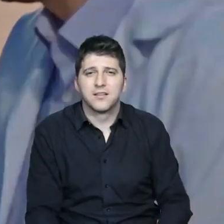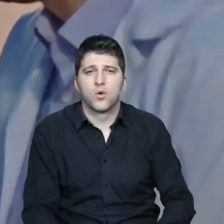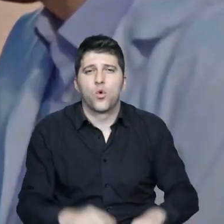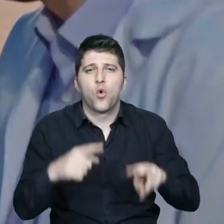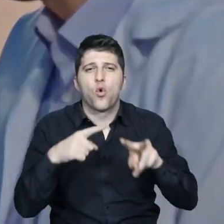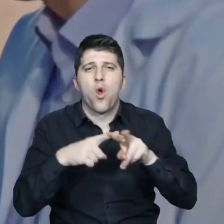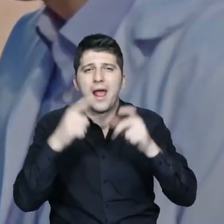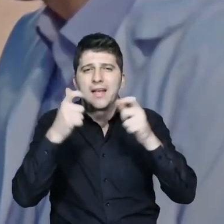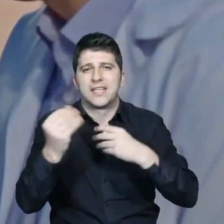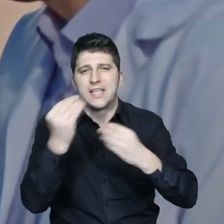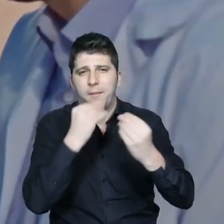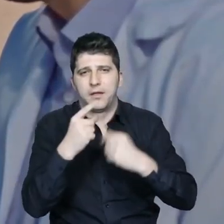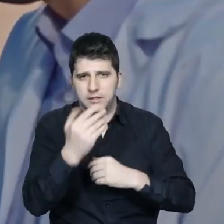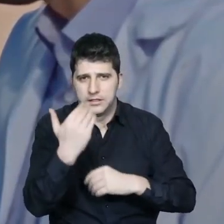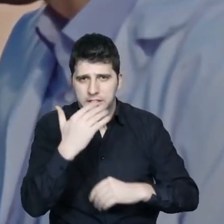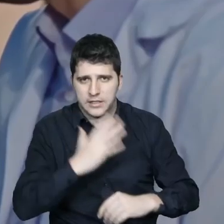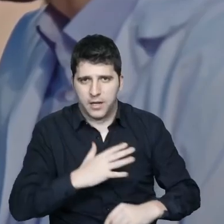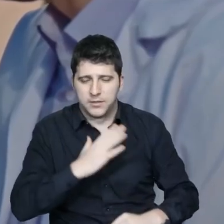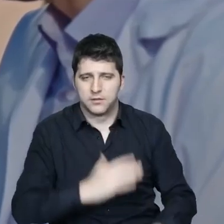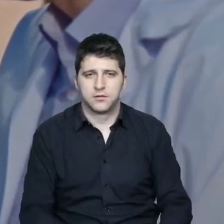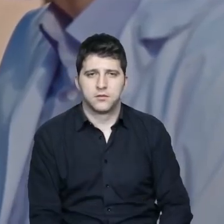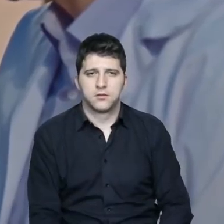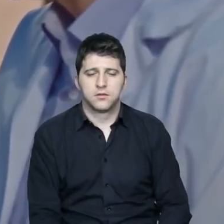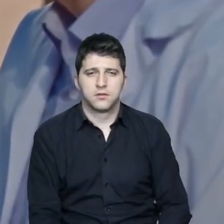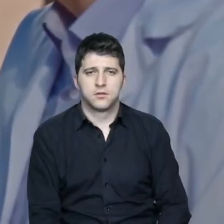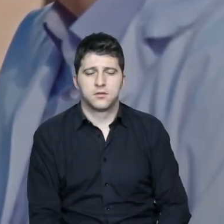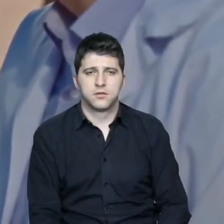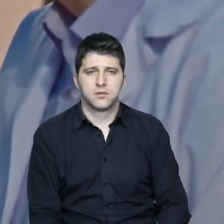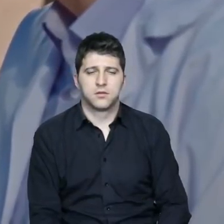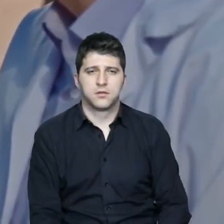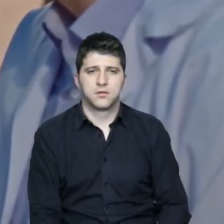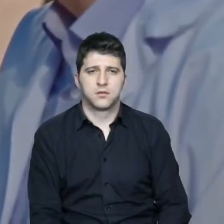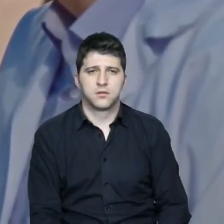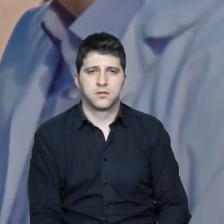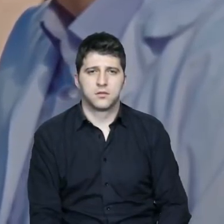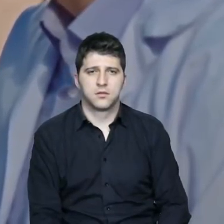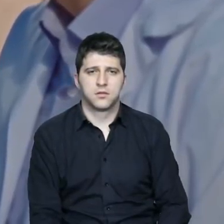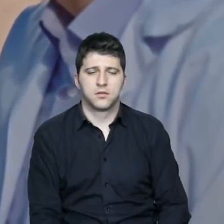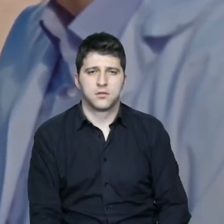yiyeceğiz. Sen de gelmek ister misin? Burcu düşünüyor.